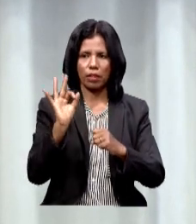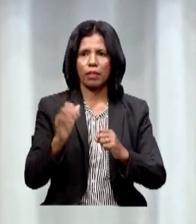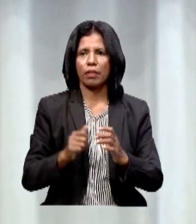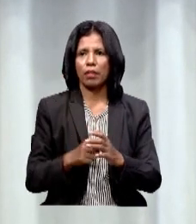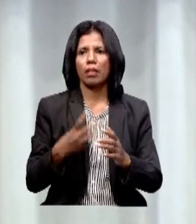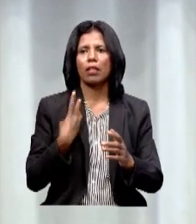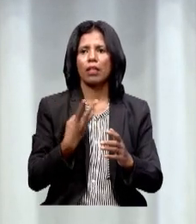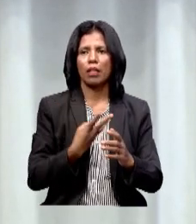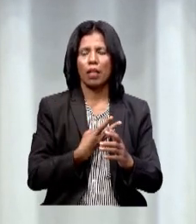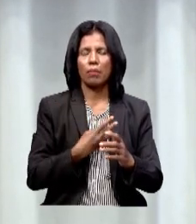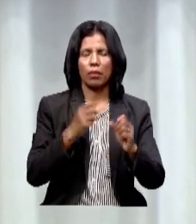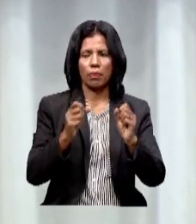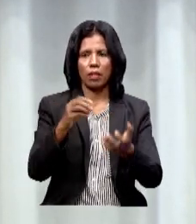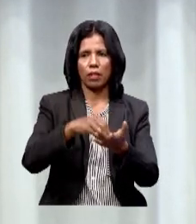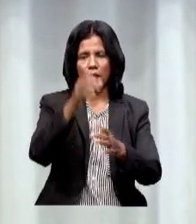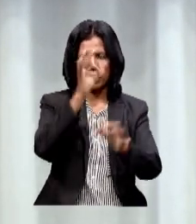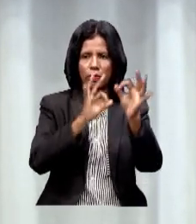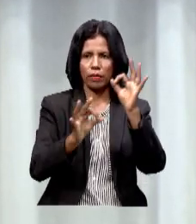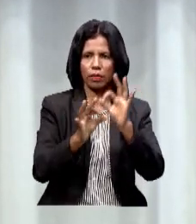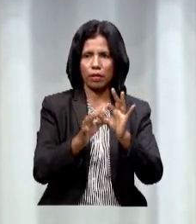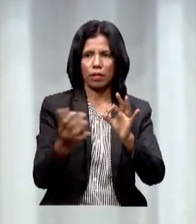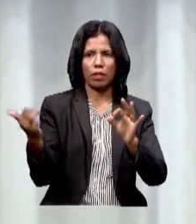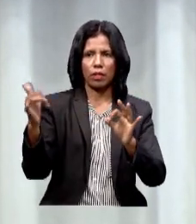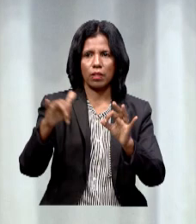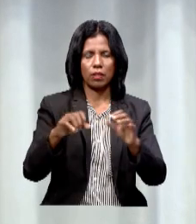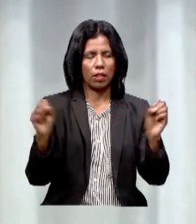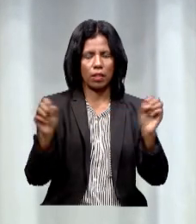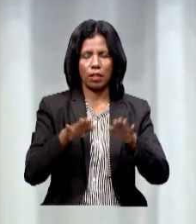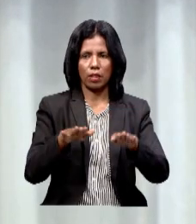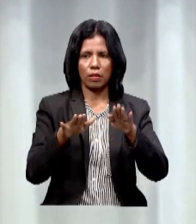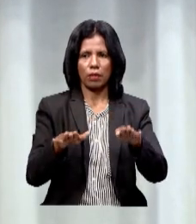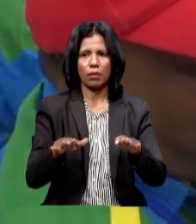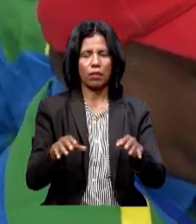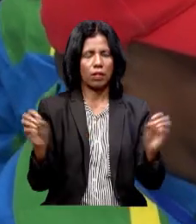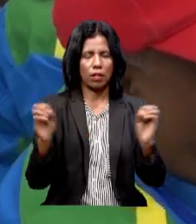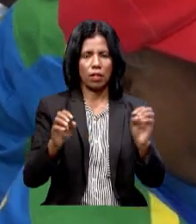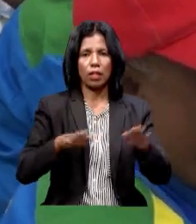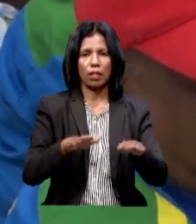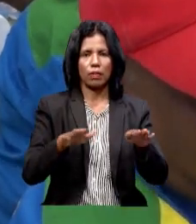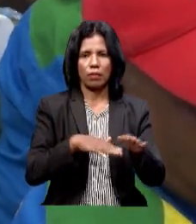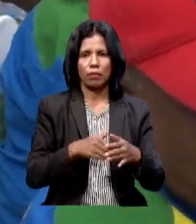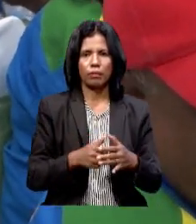ami per grandi, cataxila non si la nocco, plataforma in si la nocco.